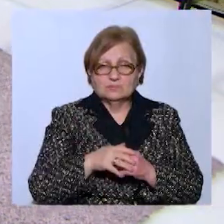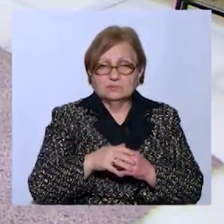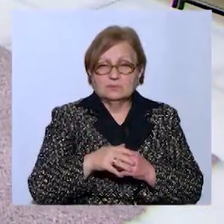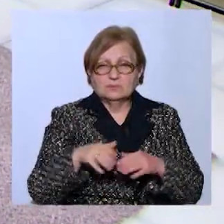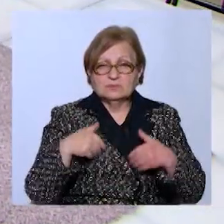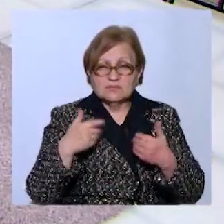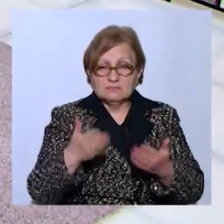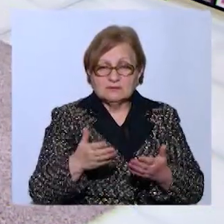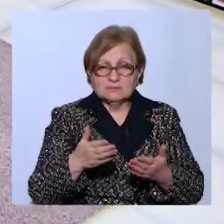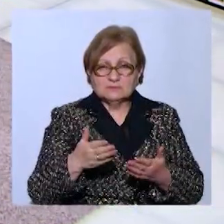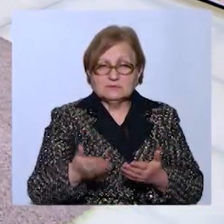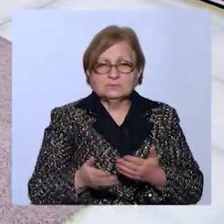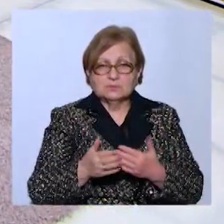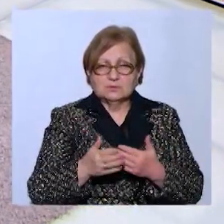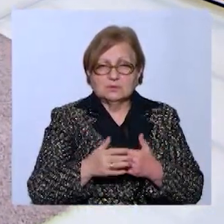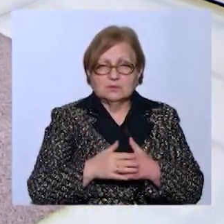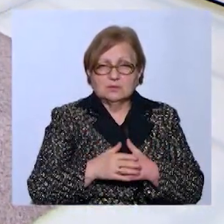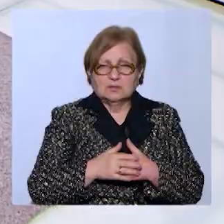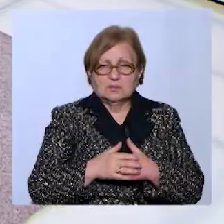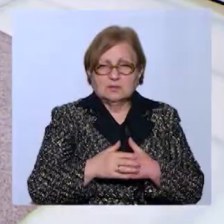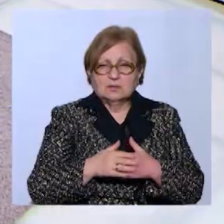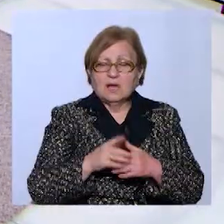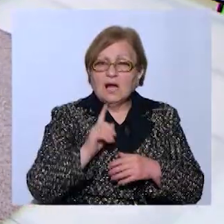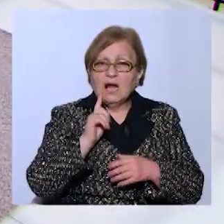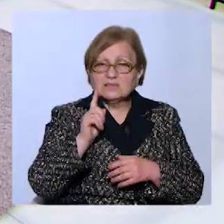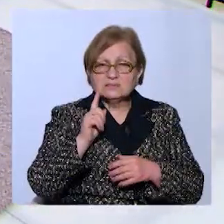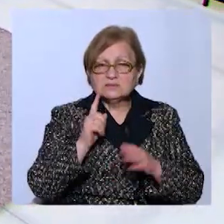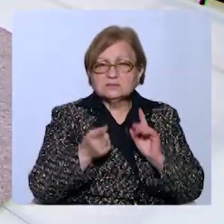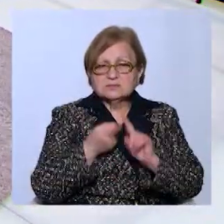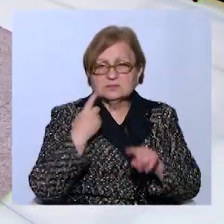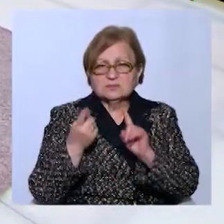ისურვებ წარმატებას. არც ერთი საკითხი არ გამოტოვოთ